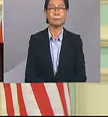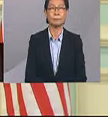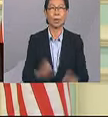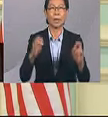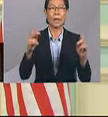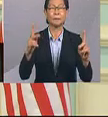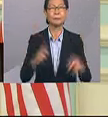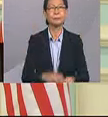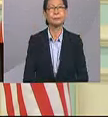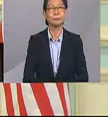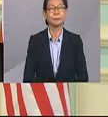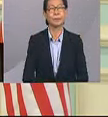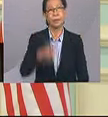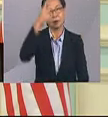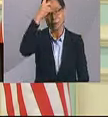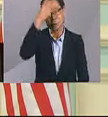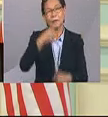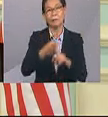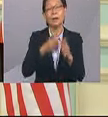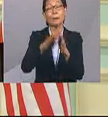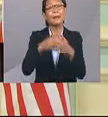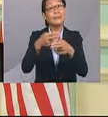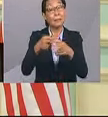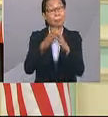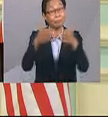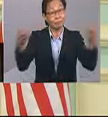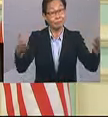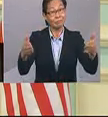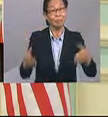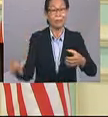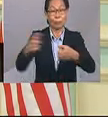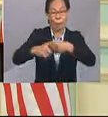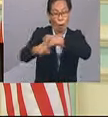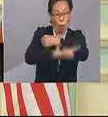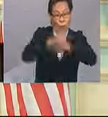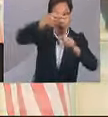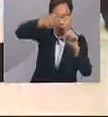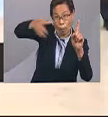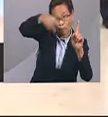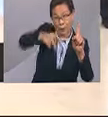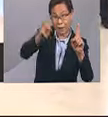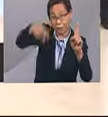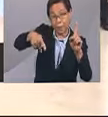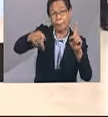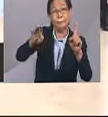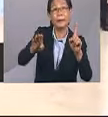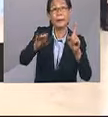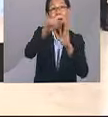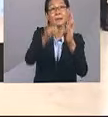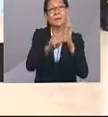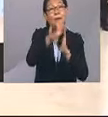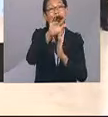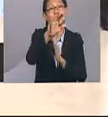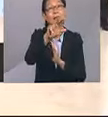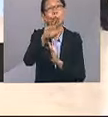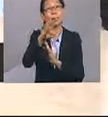Okay. Sorry. Assalamualaikum Datuk Seri, Zura Bernama. Datuk Seri, mengenai hukuman ingkar PKP di bawah Akta 342, jika dilihat